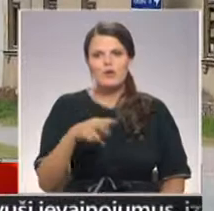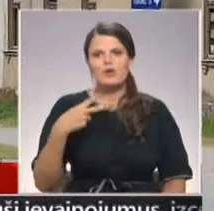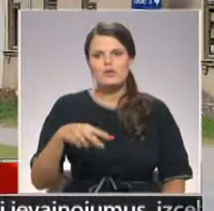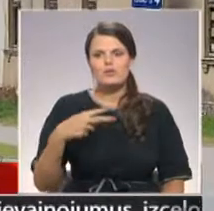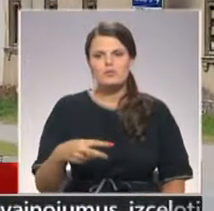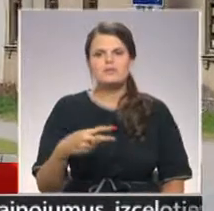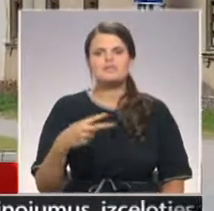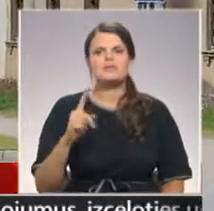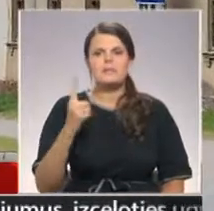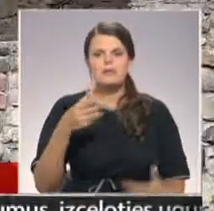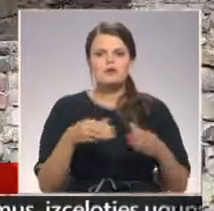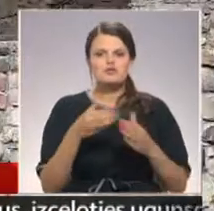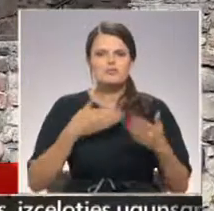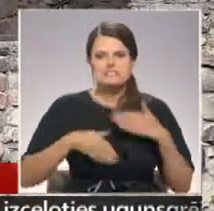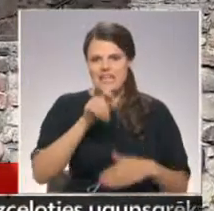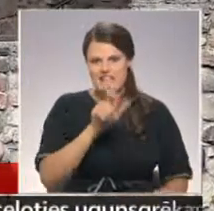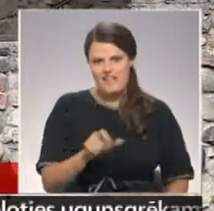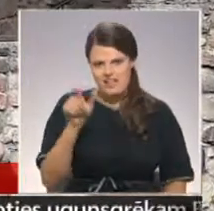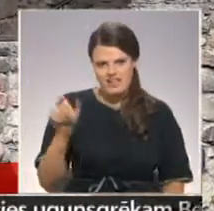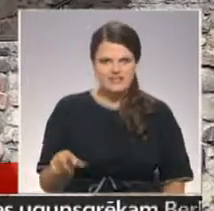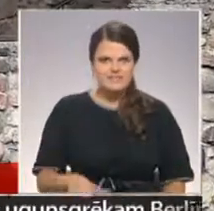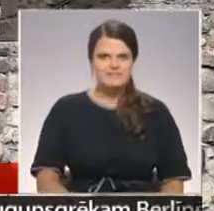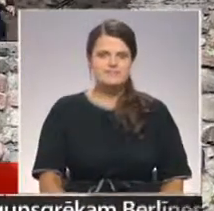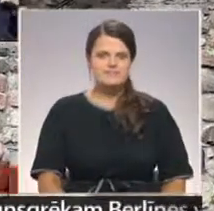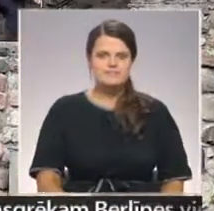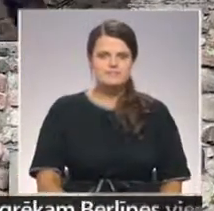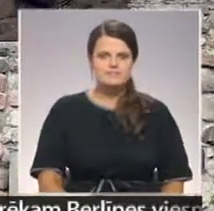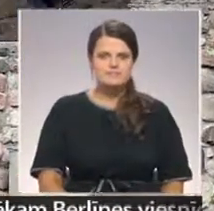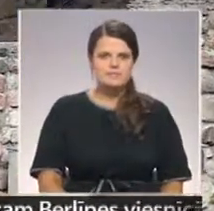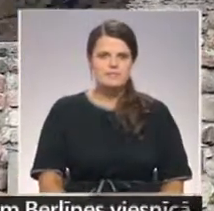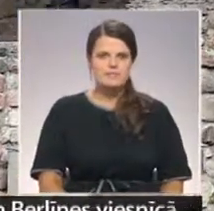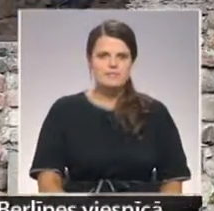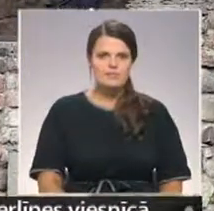21. Grupas invalīdu. Sandra Leitāne, Andris Pāns, TV Spektrs.